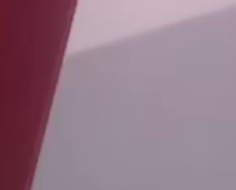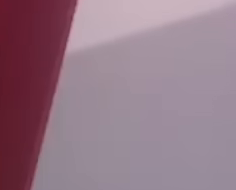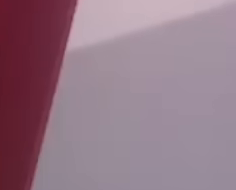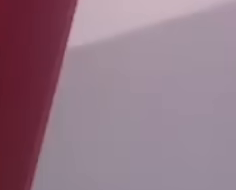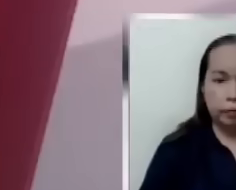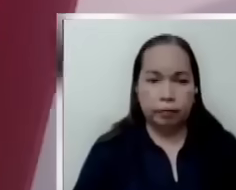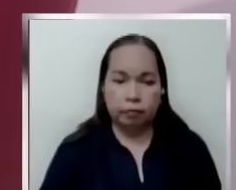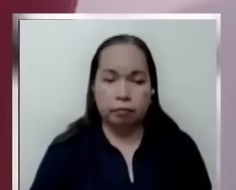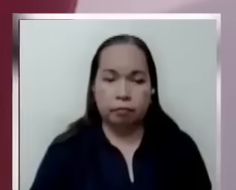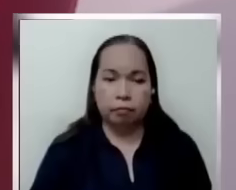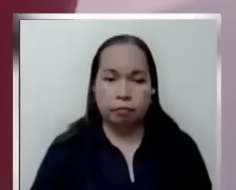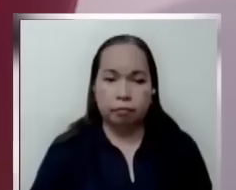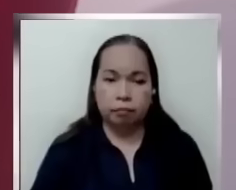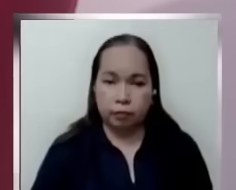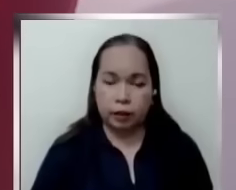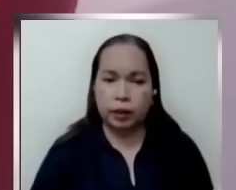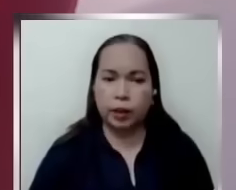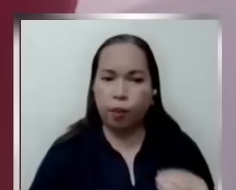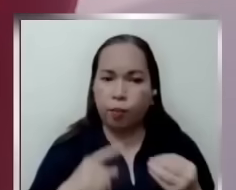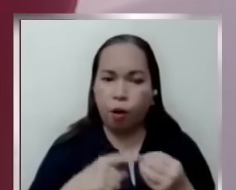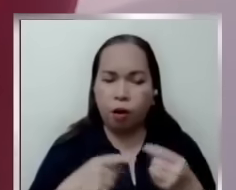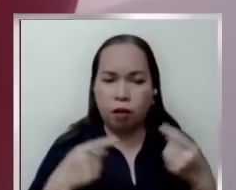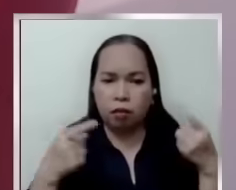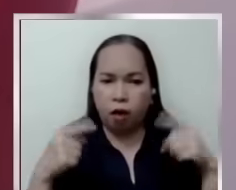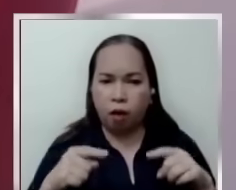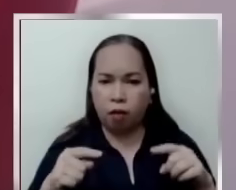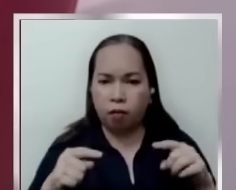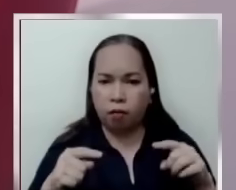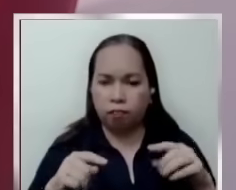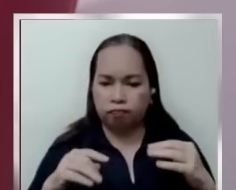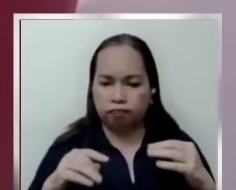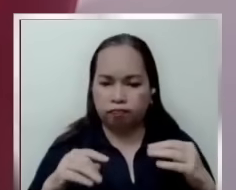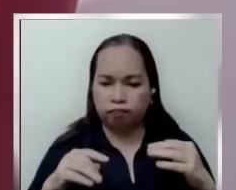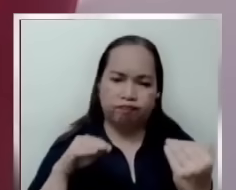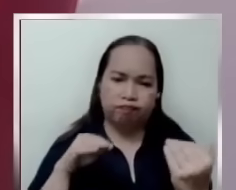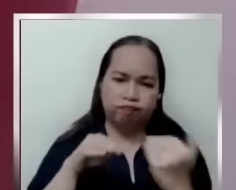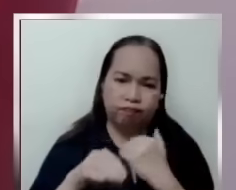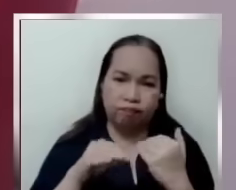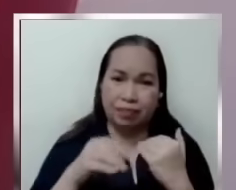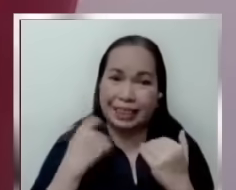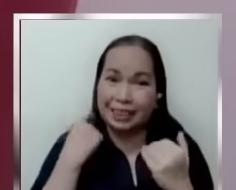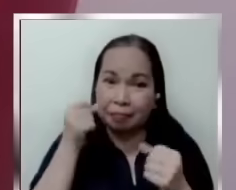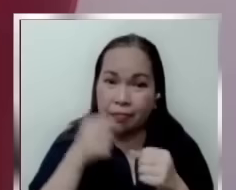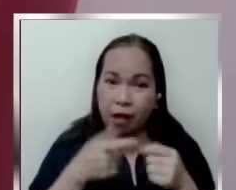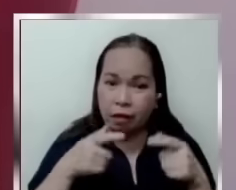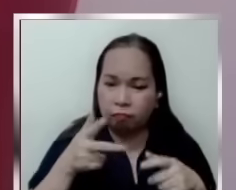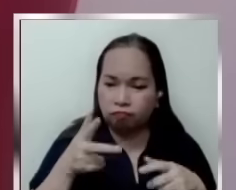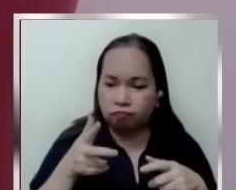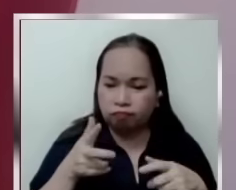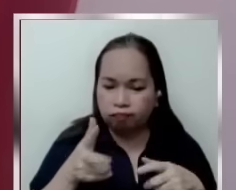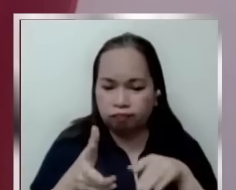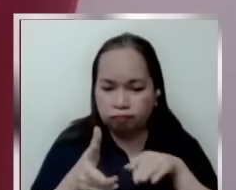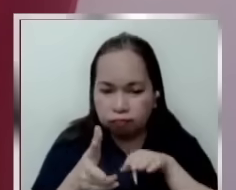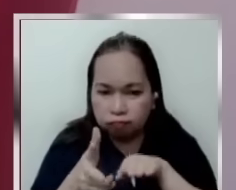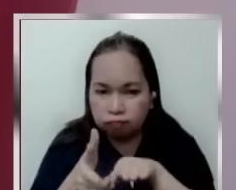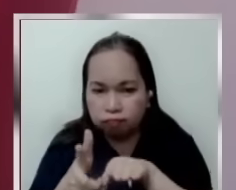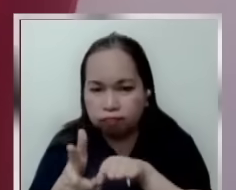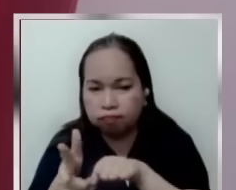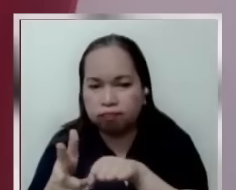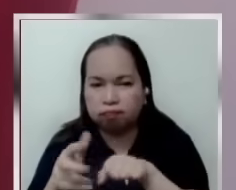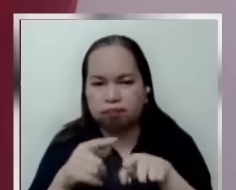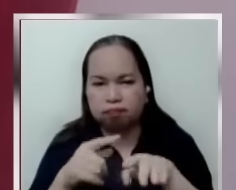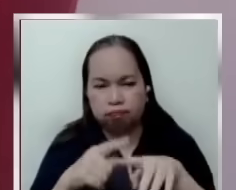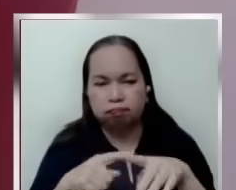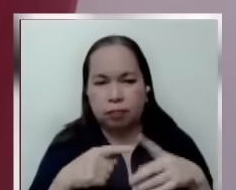Kaugnay naman sa Away Kalsada sa Quezon City, nagain ang courtesy resignation ang direktor ng Quezon City Police District. Kasunod yan ang pagbatiko